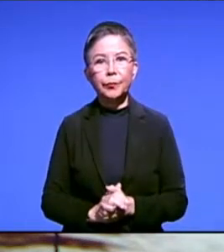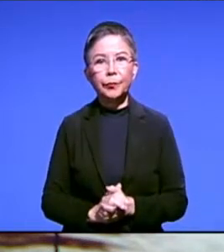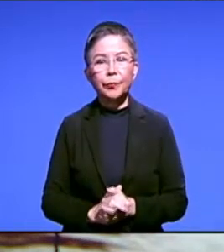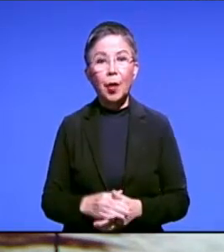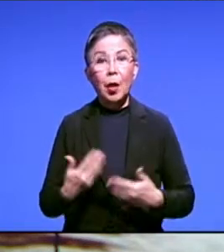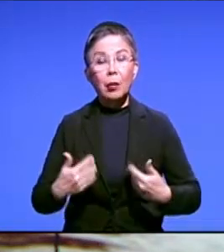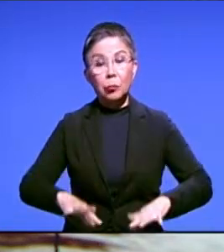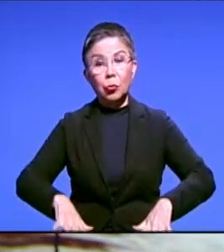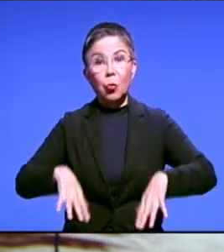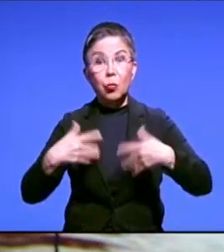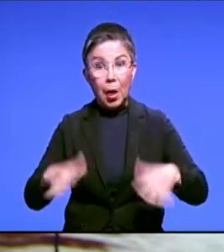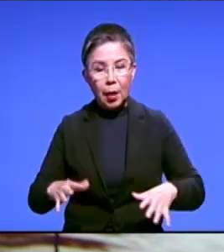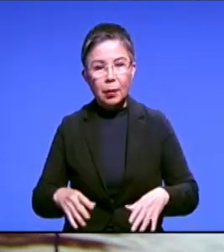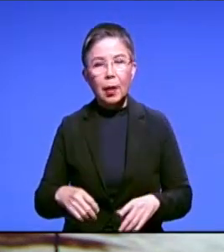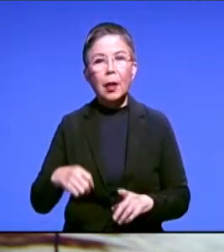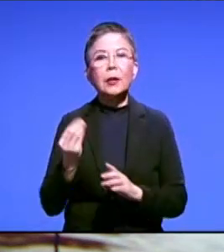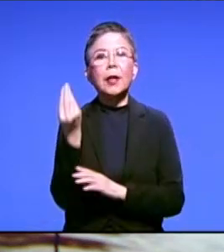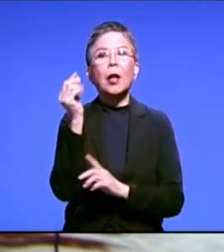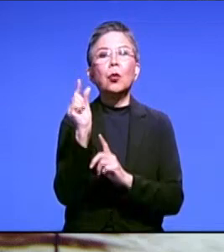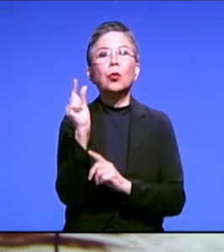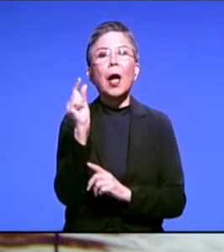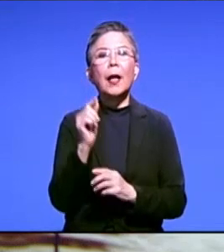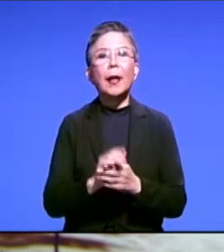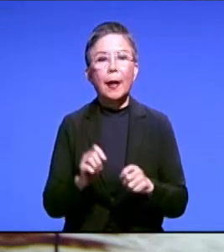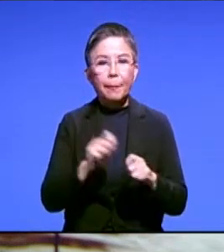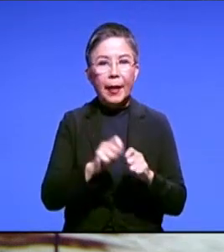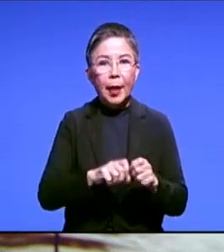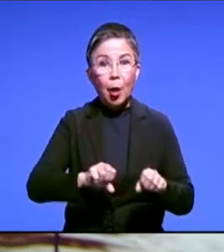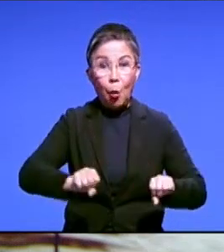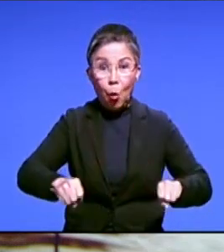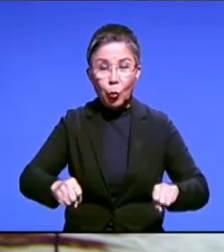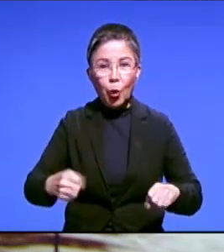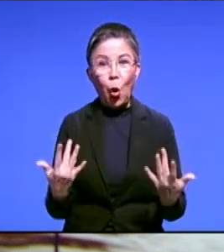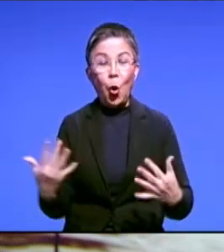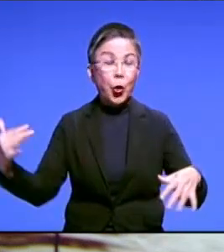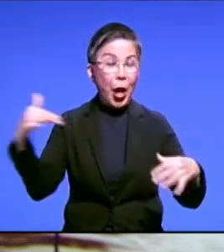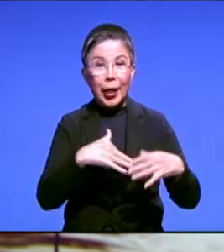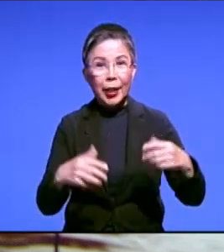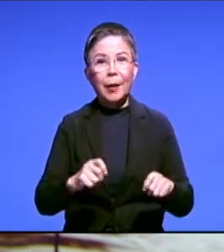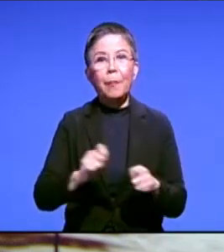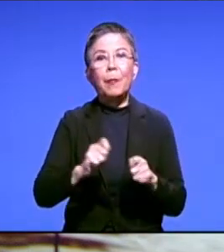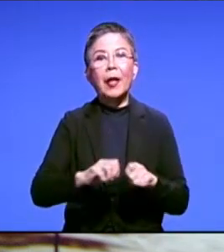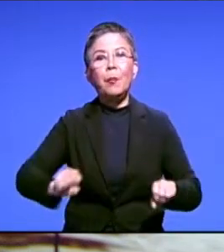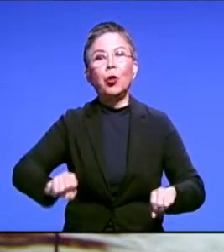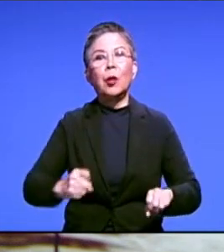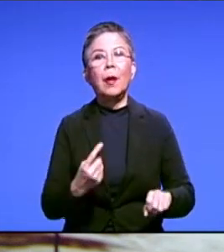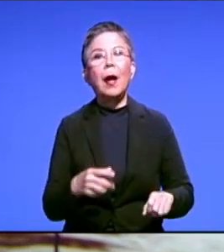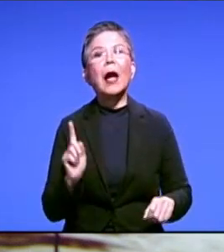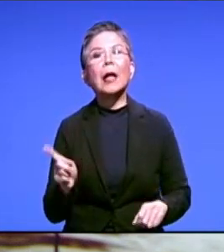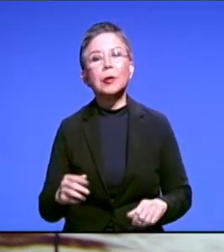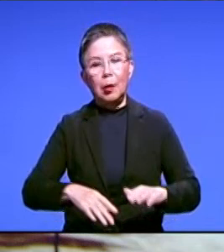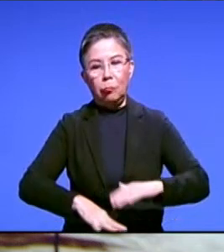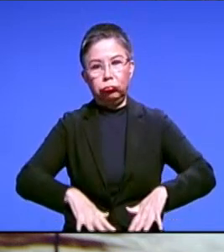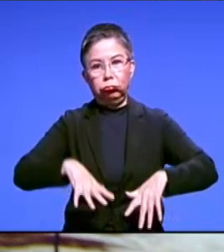Usai banjir Kapuk Muara Jakarta Utara Minggu siang, bengkel motor diserbu warga yang ingin memperbaiki kendaraannya akibat